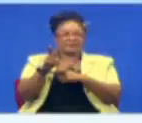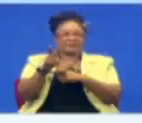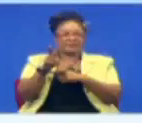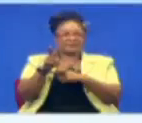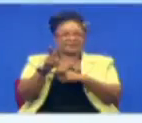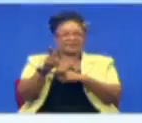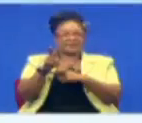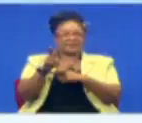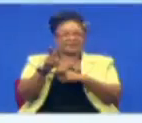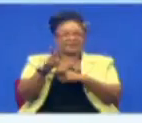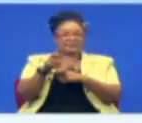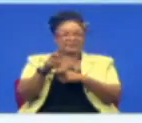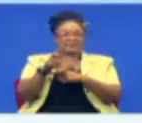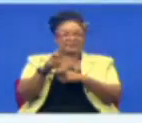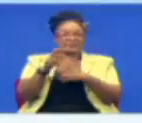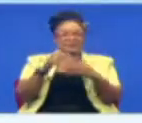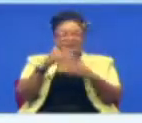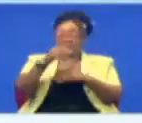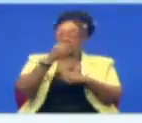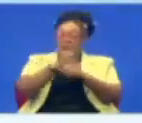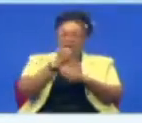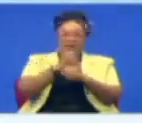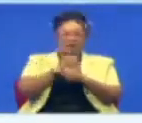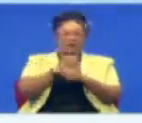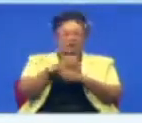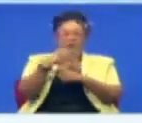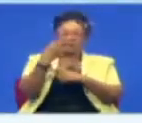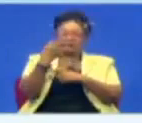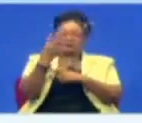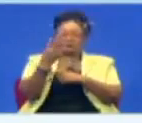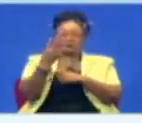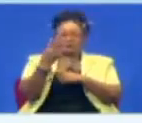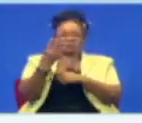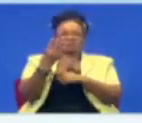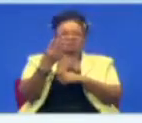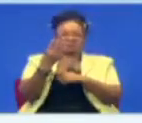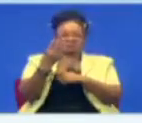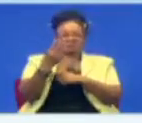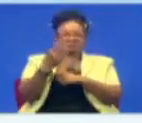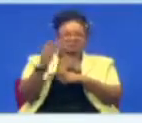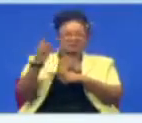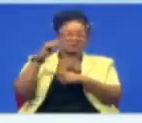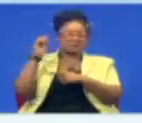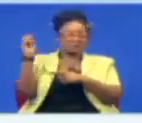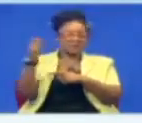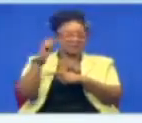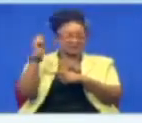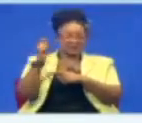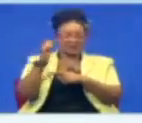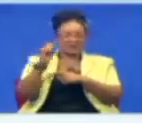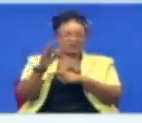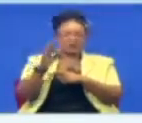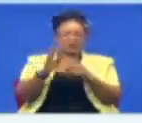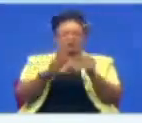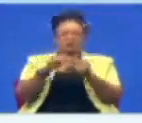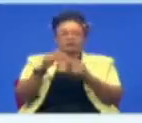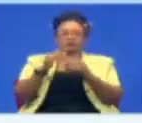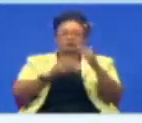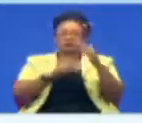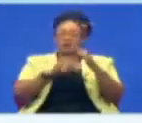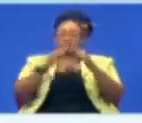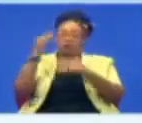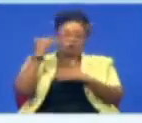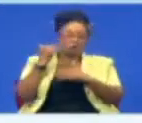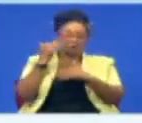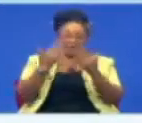Baada ya kuhudumu katika idara mahakama kwa miaka 34, rais wa sasa wa mahakama ya rufaa William Ouko amesailiwa leo na tume ya huduma